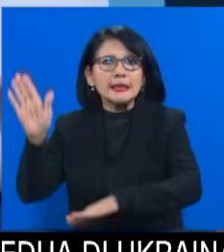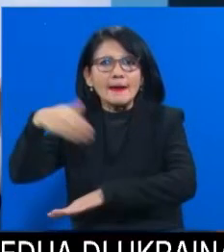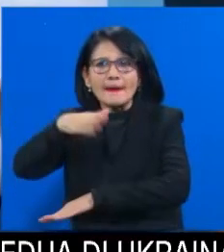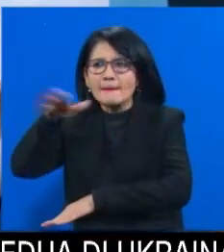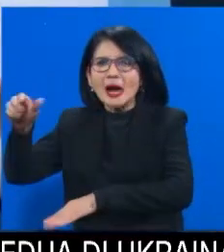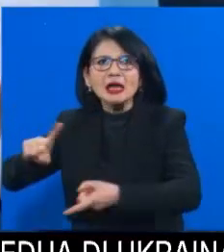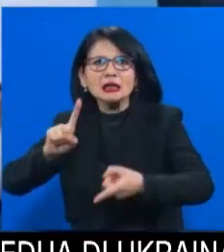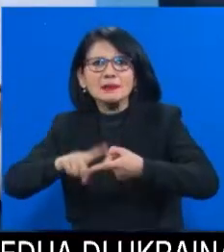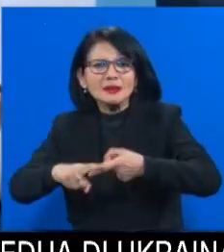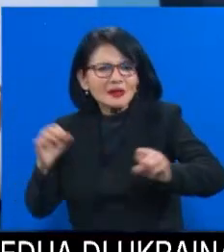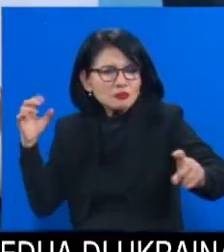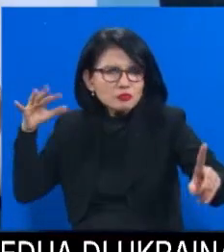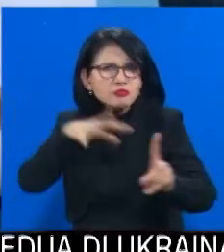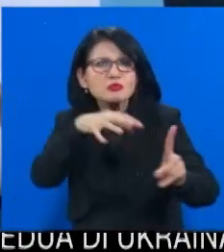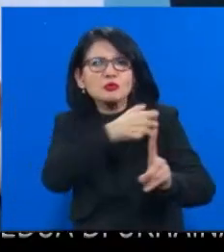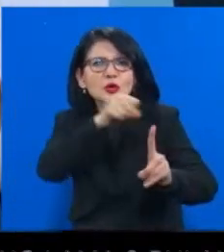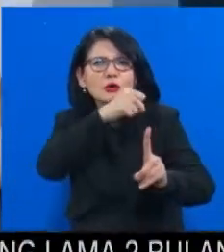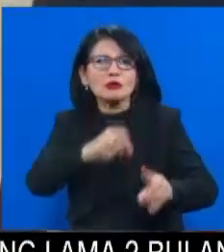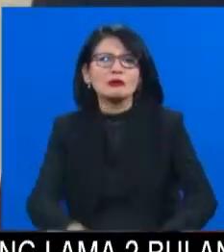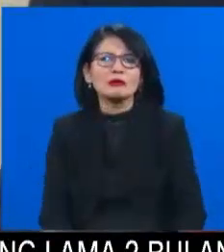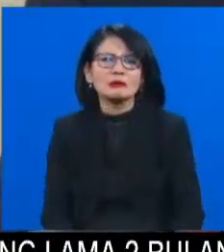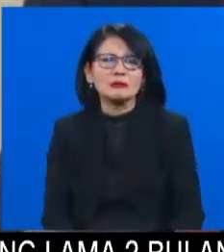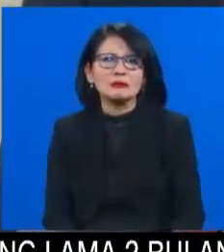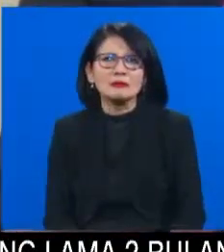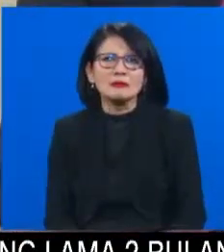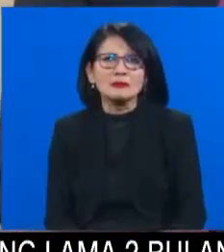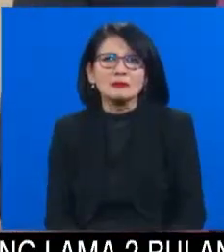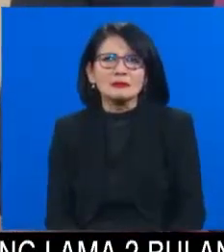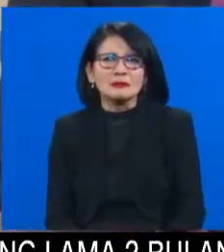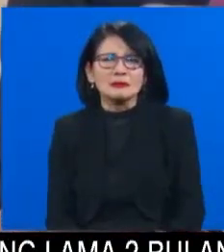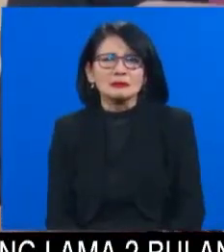melakukan aksinya. Tim Liputan CNN Indonesia.